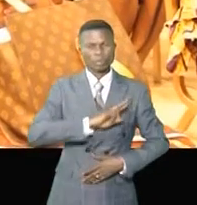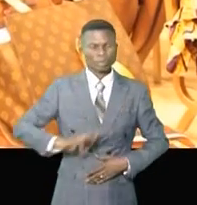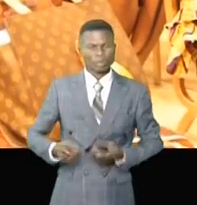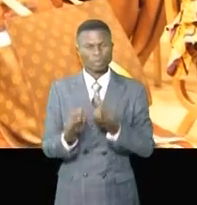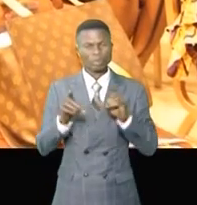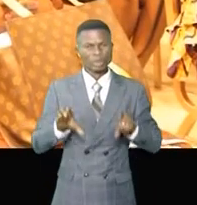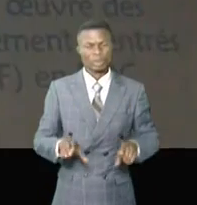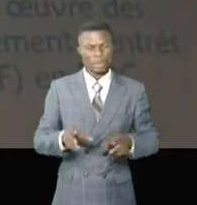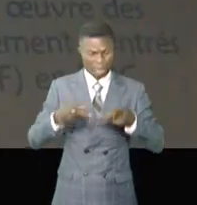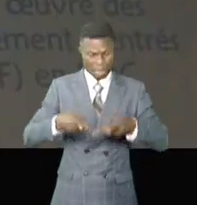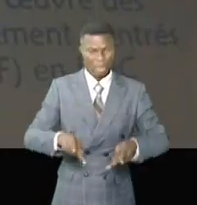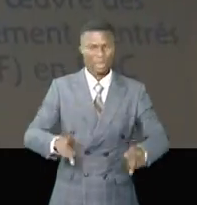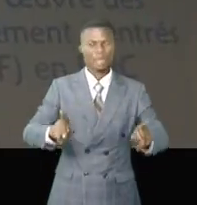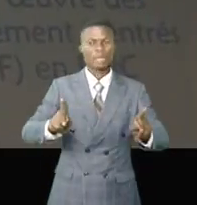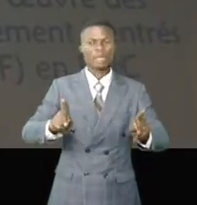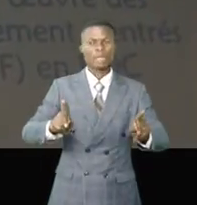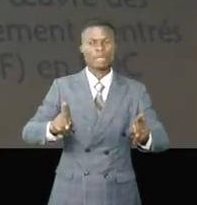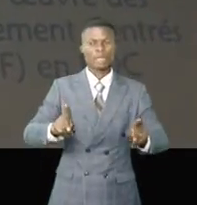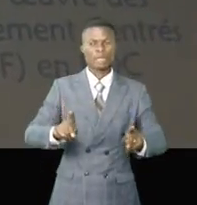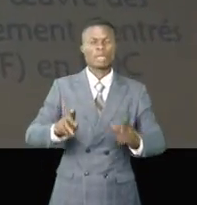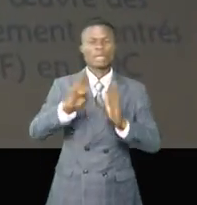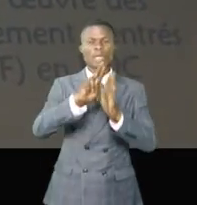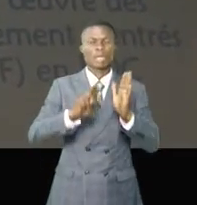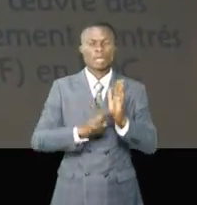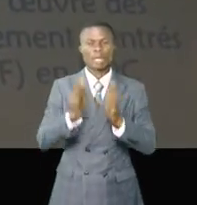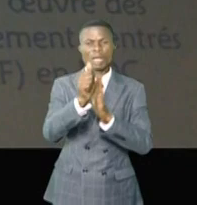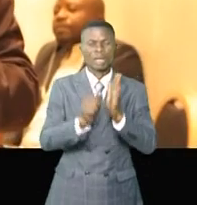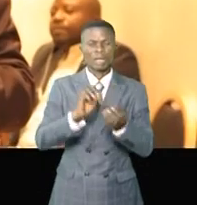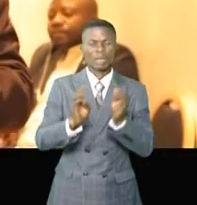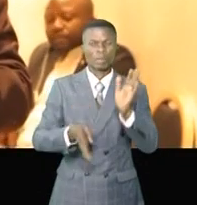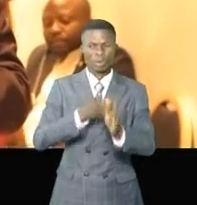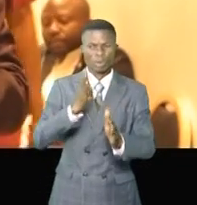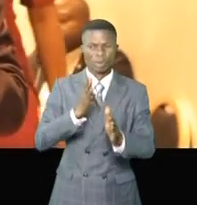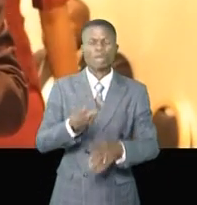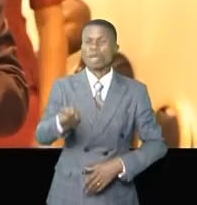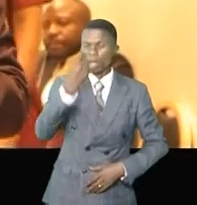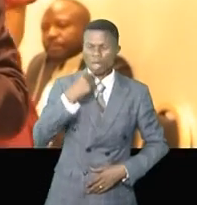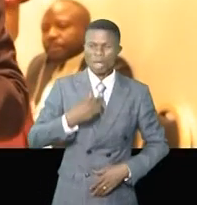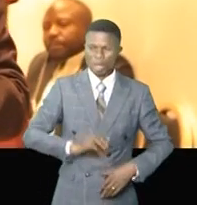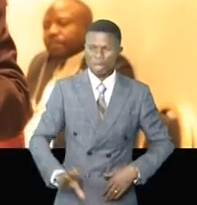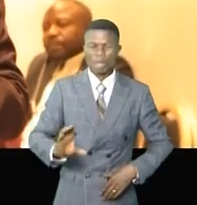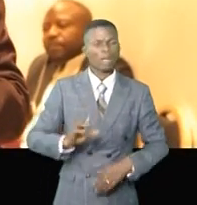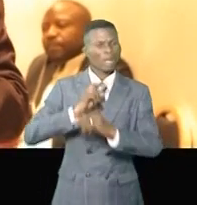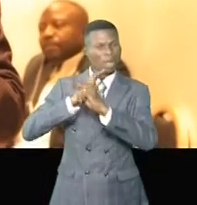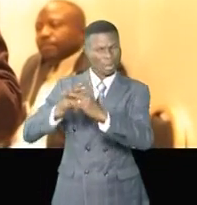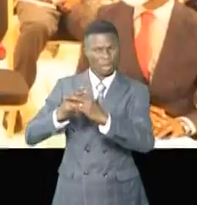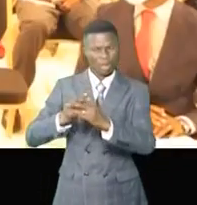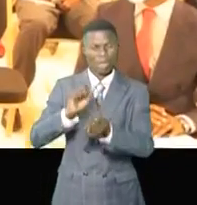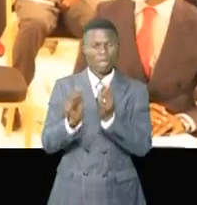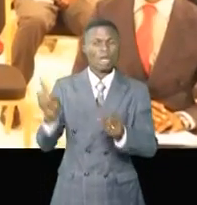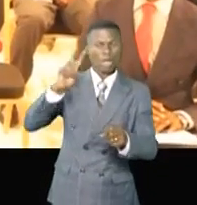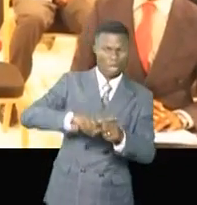Congo, autorisent par son article 14 le recours à l'avortement sécurisé en cas de